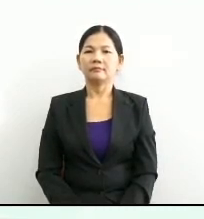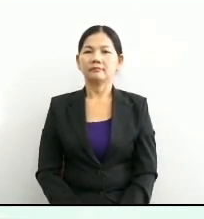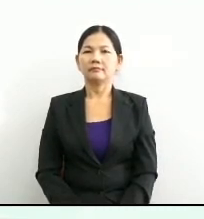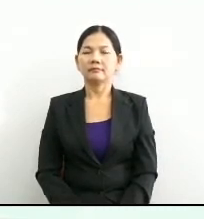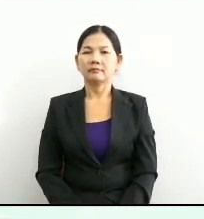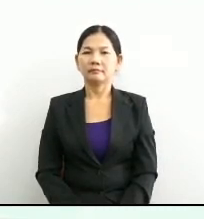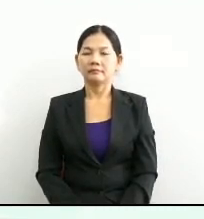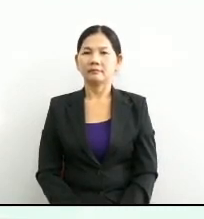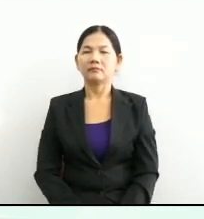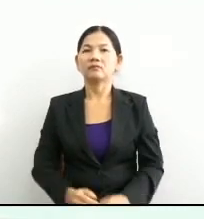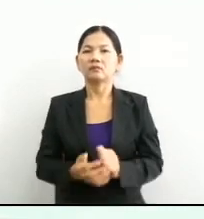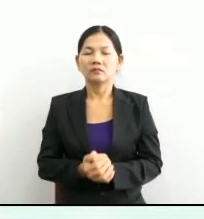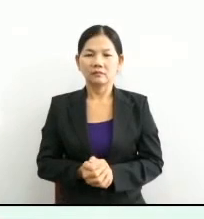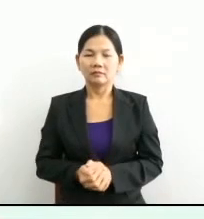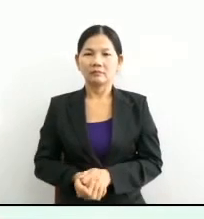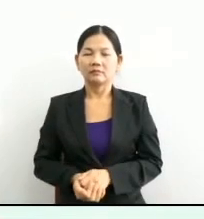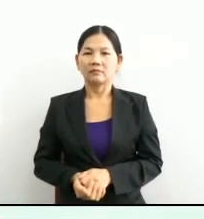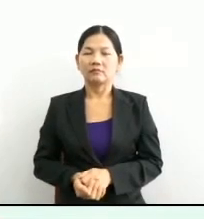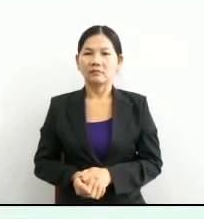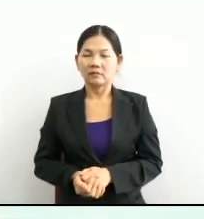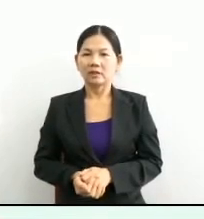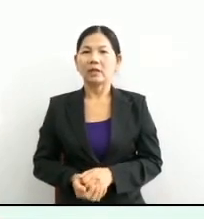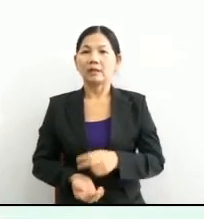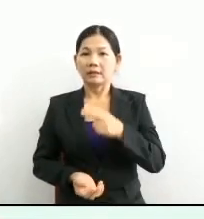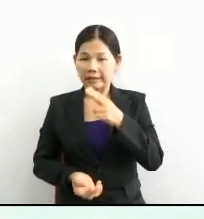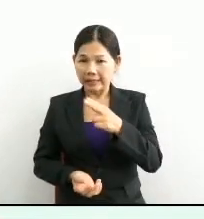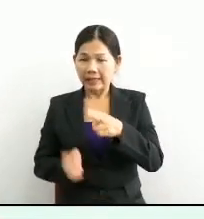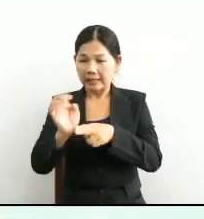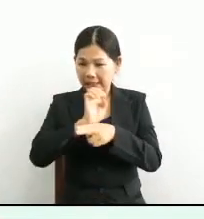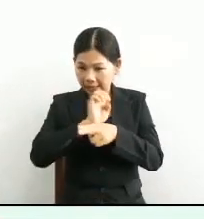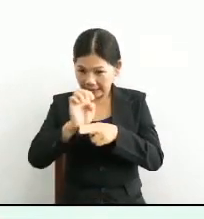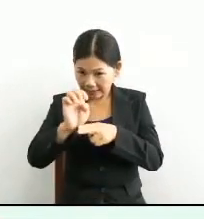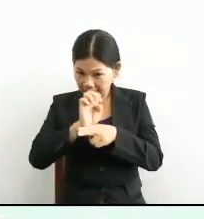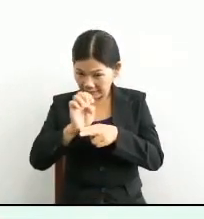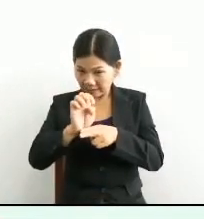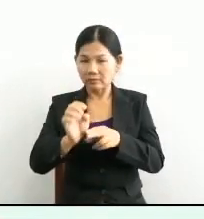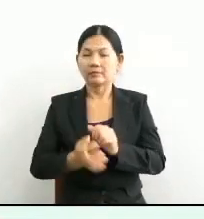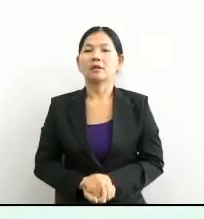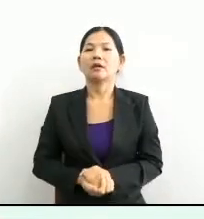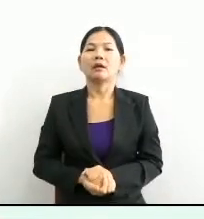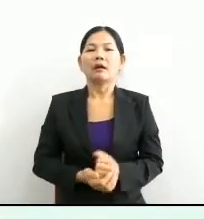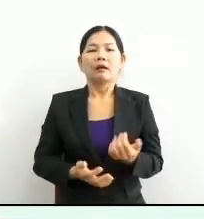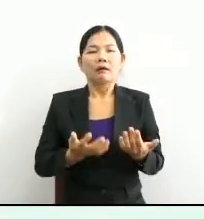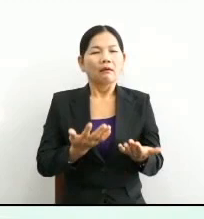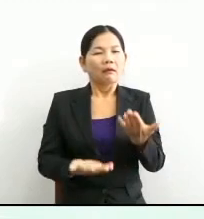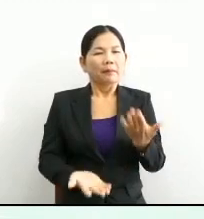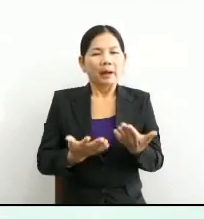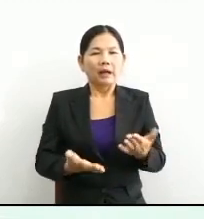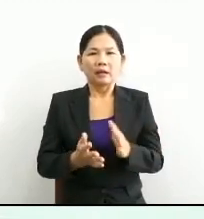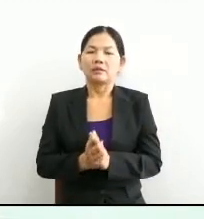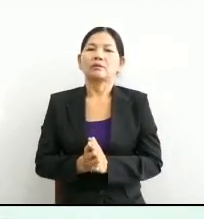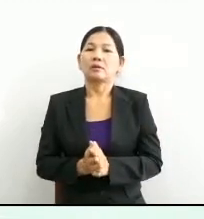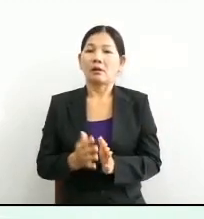sài bàn nó cái hai thai cái con chùm náo mình cũng ủ tì hò mình chẳng chùm náo rư có bỏ